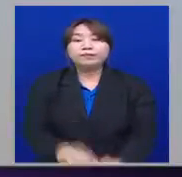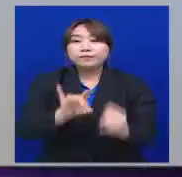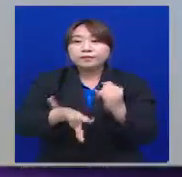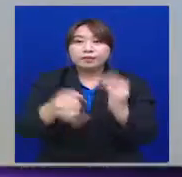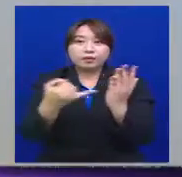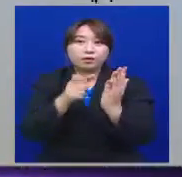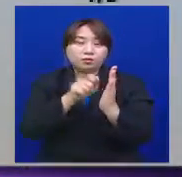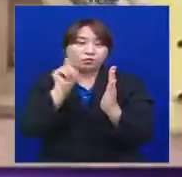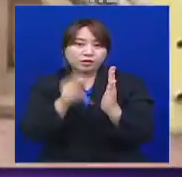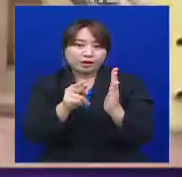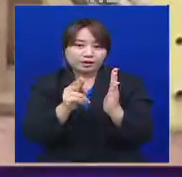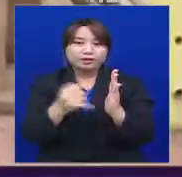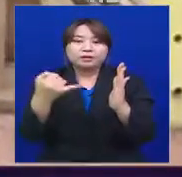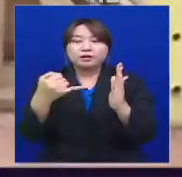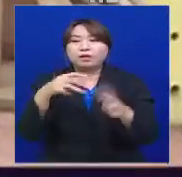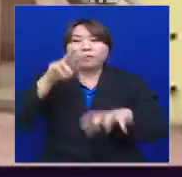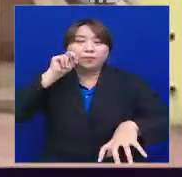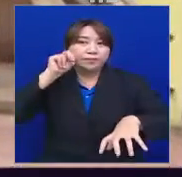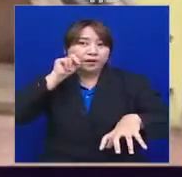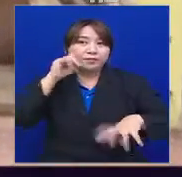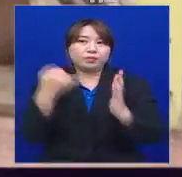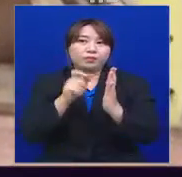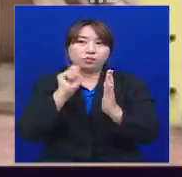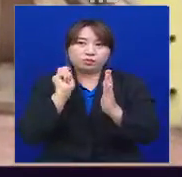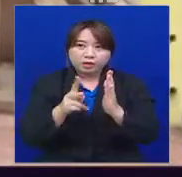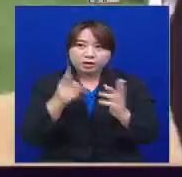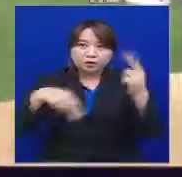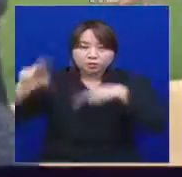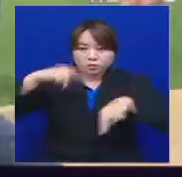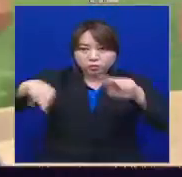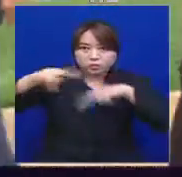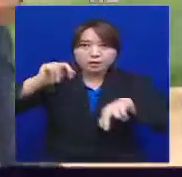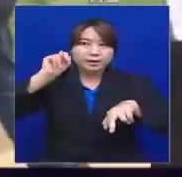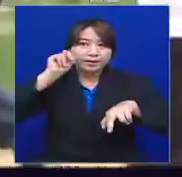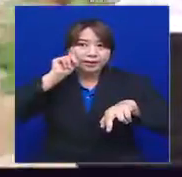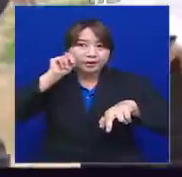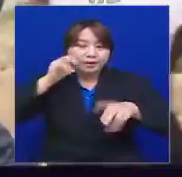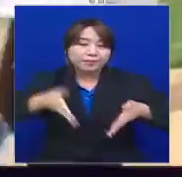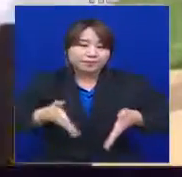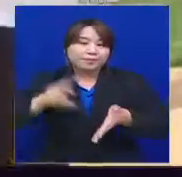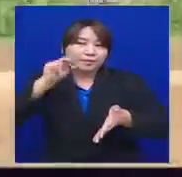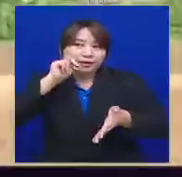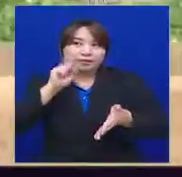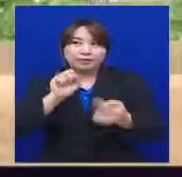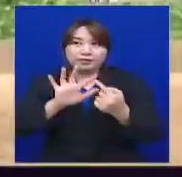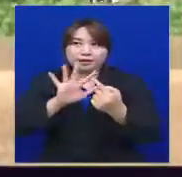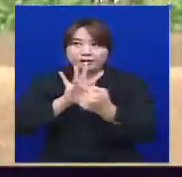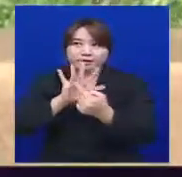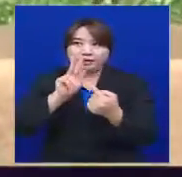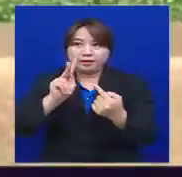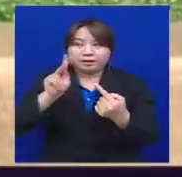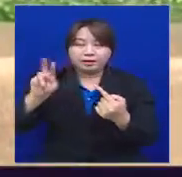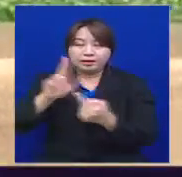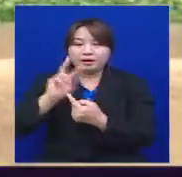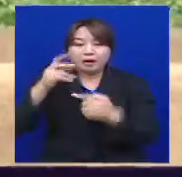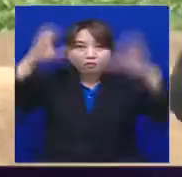จังหวัดอุทัยธานีครับทางชลประทานอุทยานธานีลงพื้นที่ตรวจสอบปริมาณน้ำในแม่น้ำสะแกกรังหลังมีฝนตกต่อเนื่อง